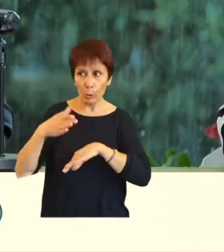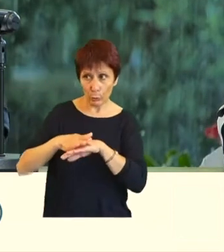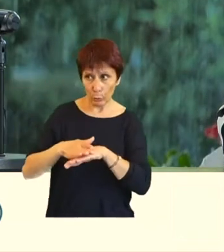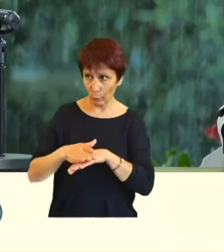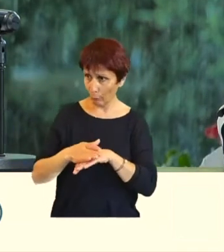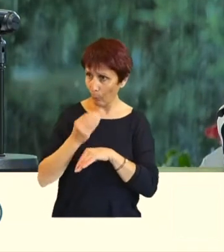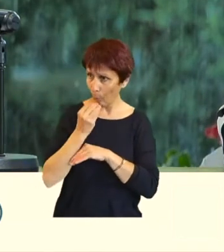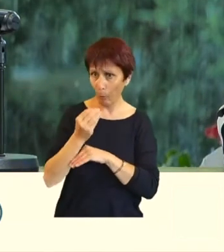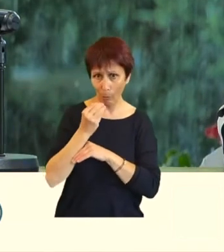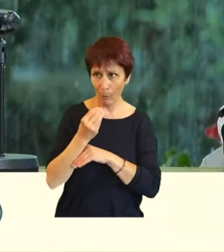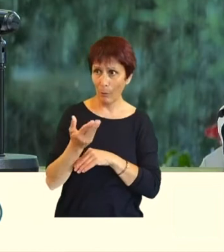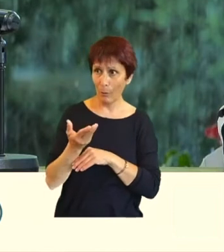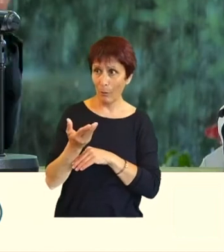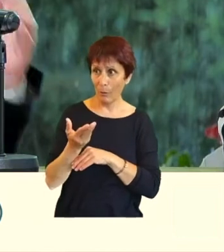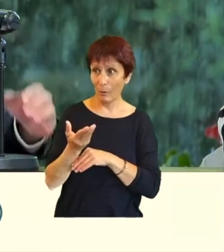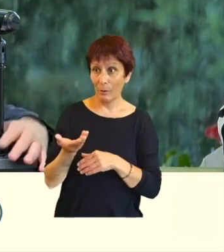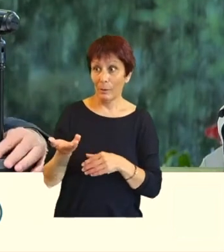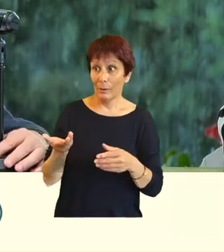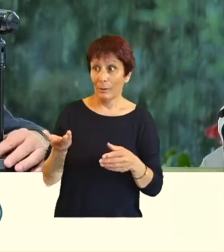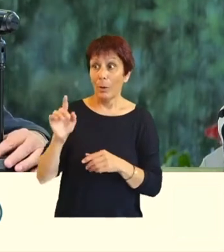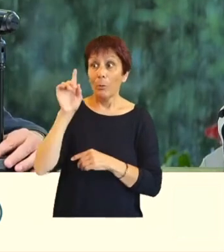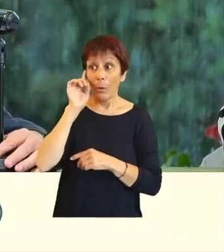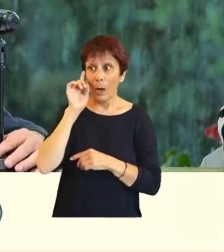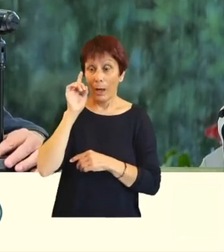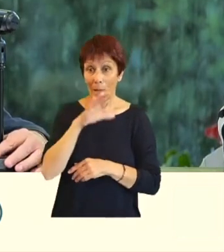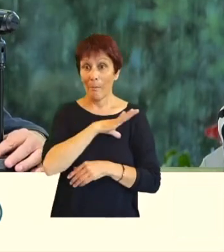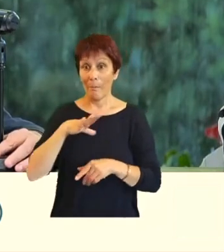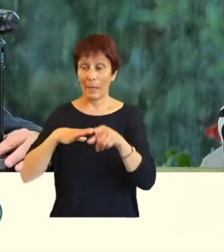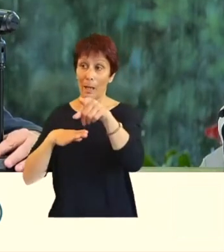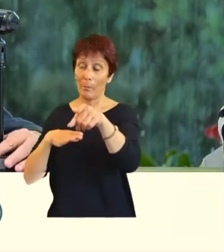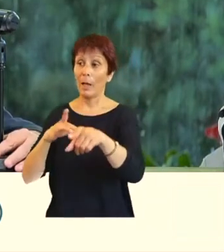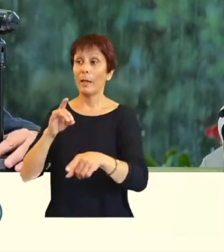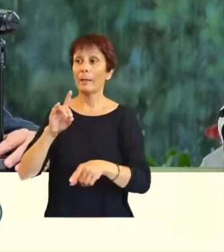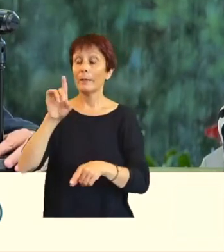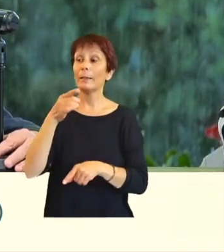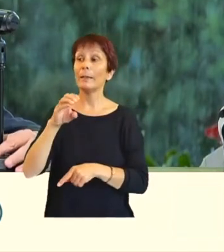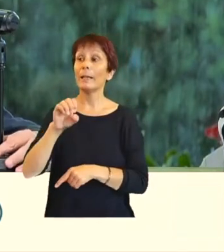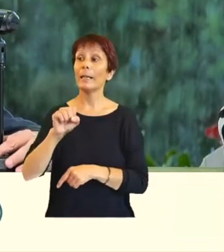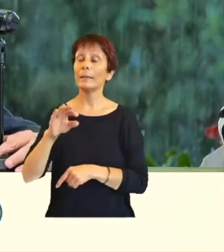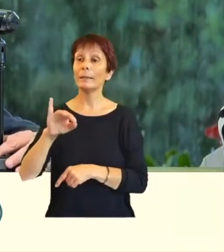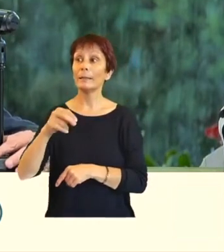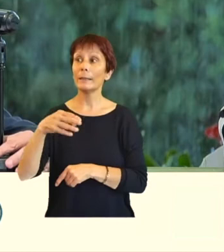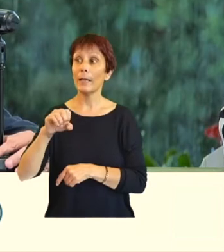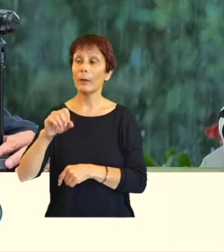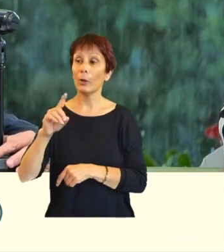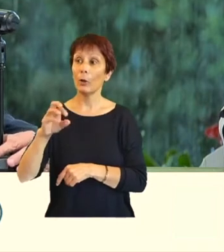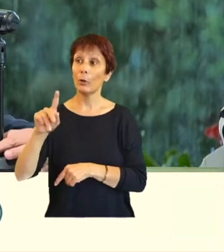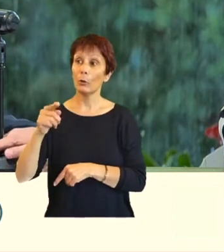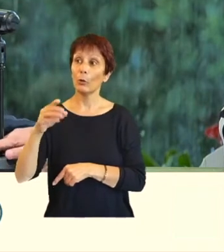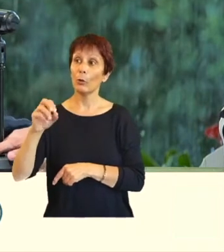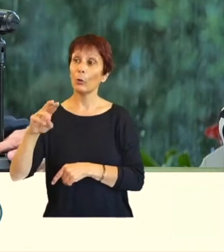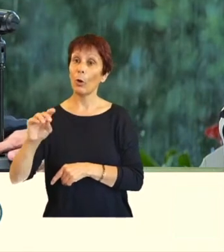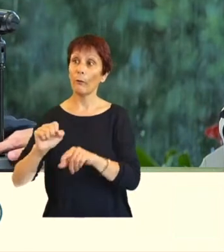mauvaise et elle était là, d'autant moins que c'était Madame Descendeurs qui l'a porté. Et je crois que s'il y a bien une personne qui est reconnue dans